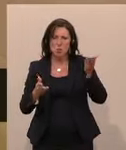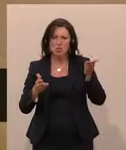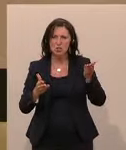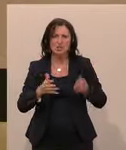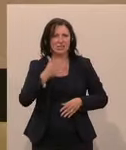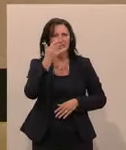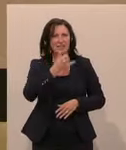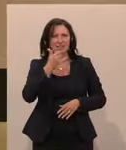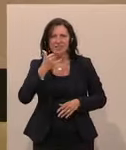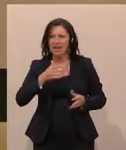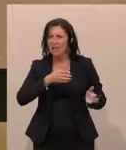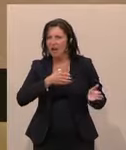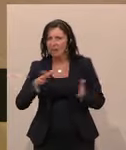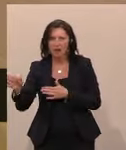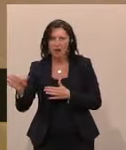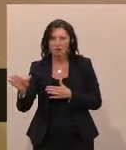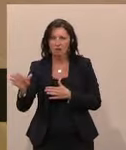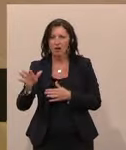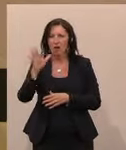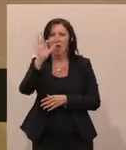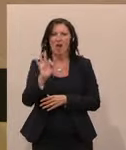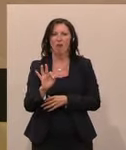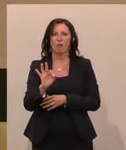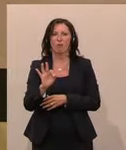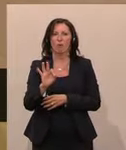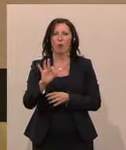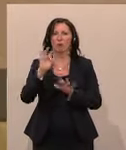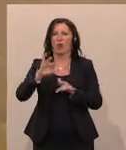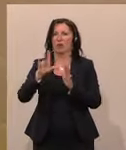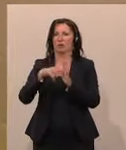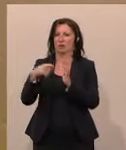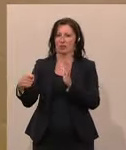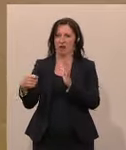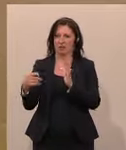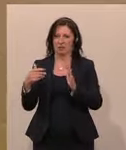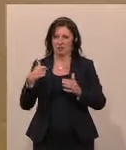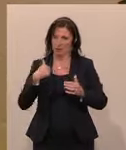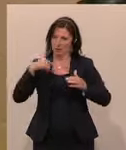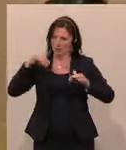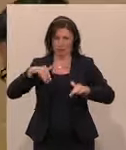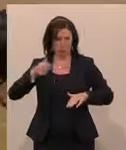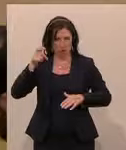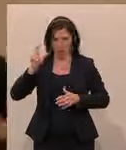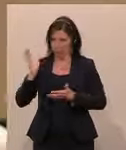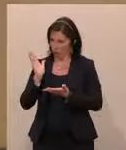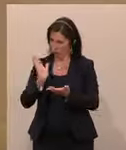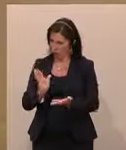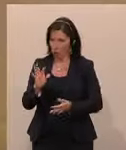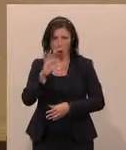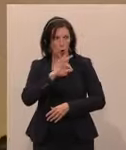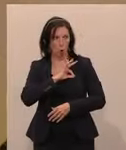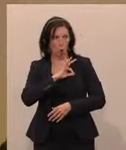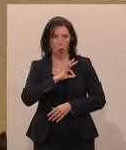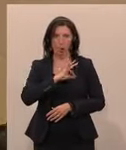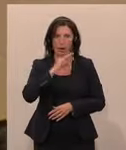jeder Entgleisung gibt es bei der FPÖ Konsequenzen. Ich muss Ihnen, glaube ich, wen vorstellen hier im Haus. Das ist der Kollege